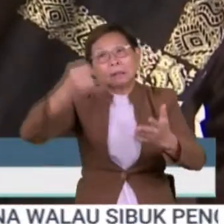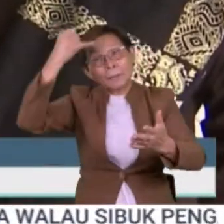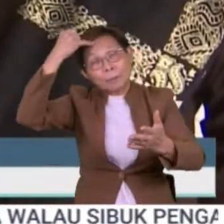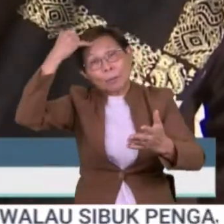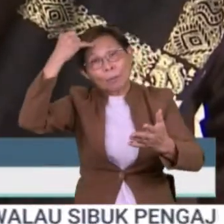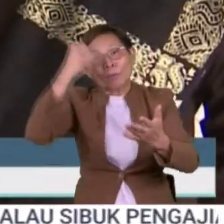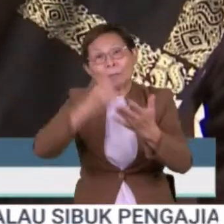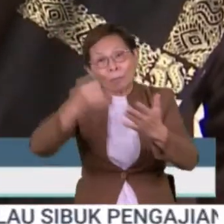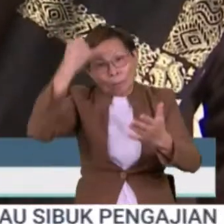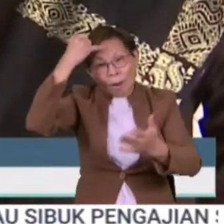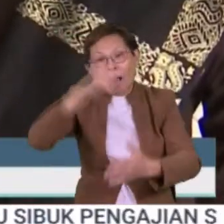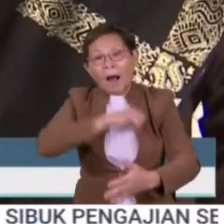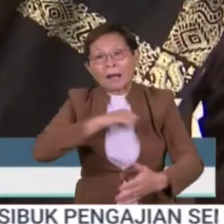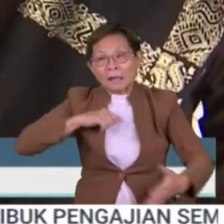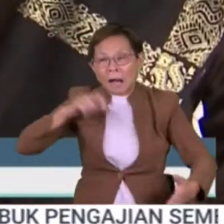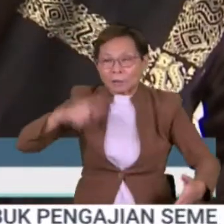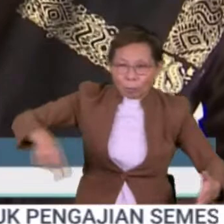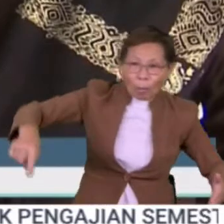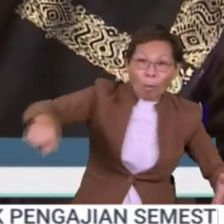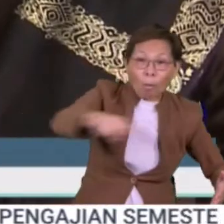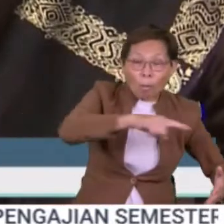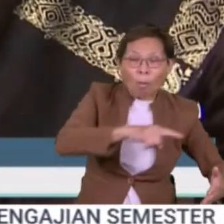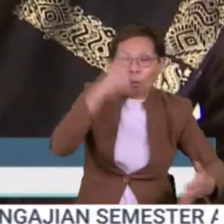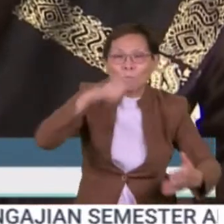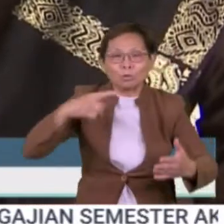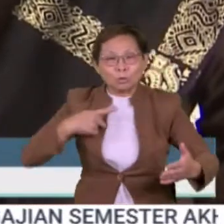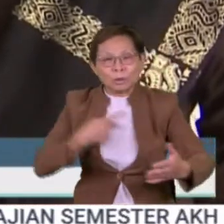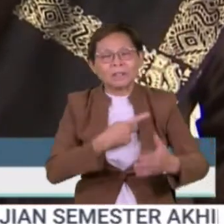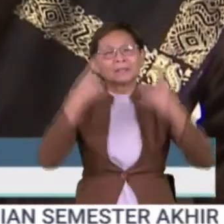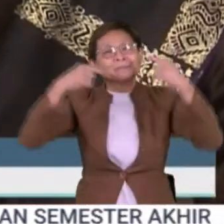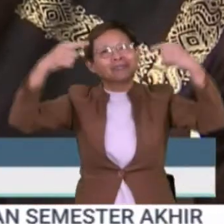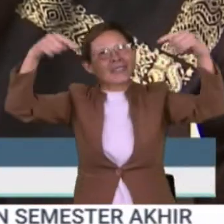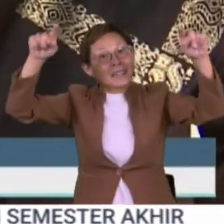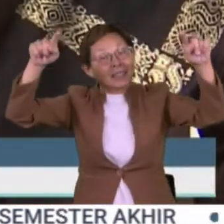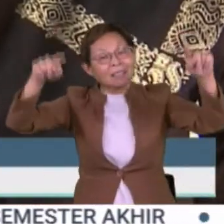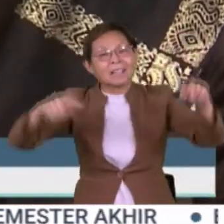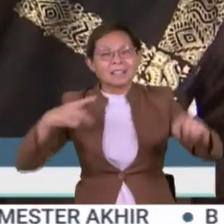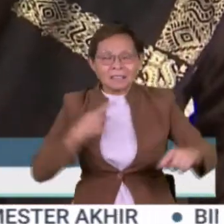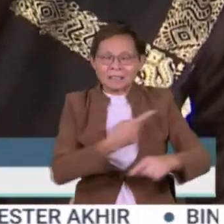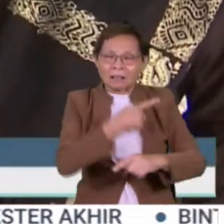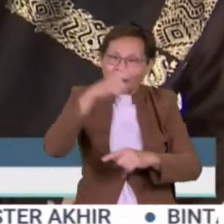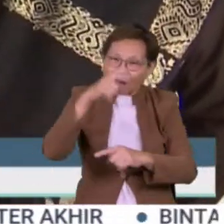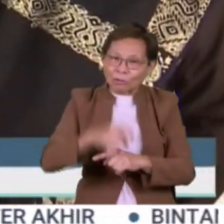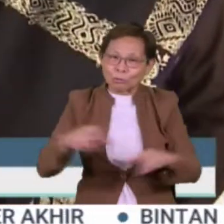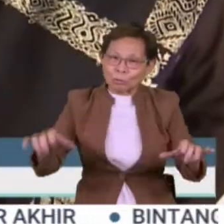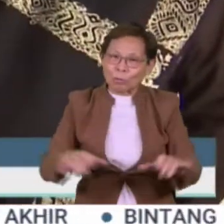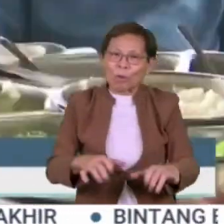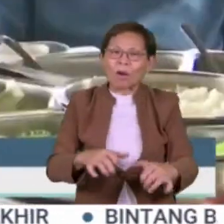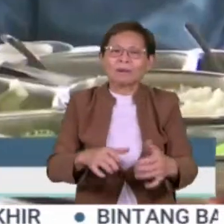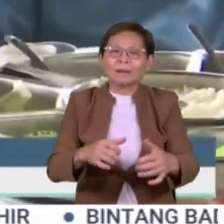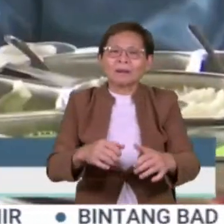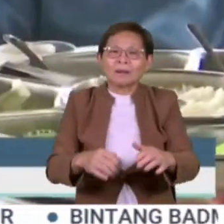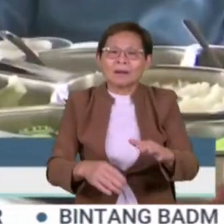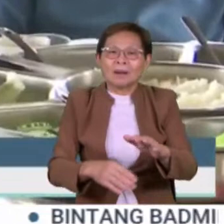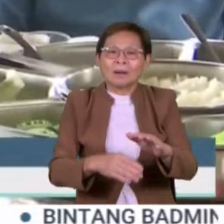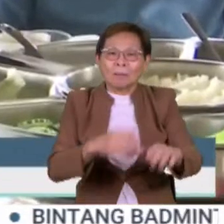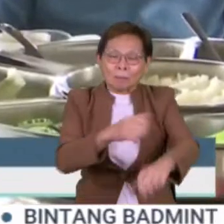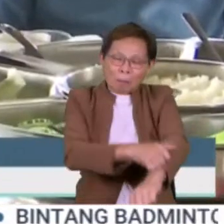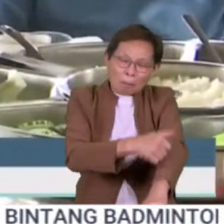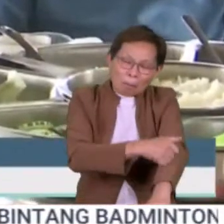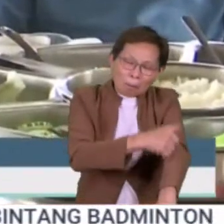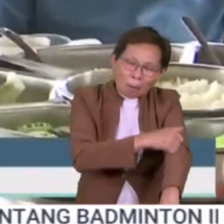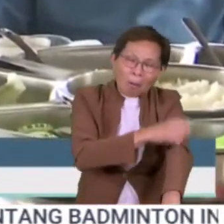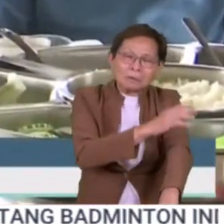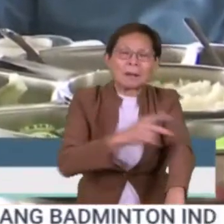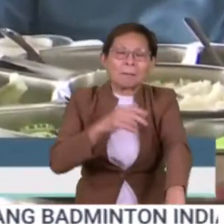kepada ahli-ahli semua bahwa untuk kita berjaya kita harus membuat pengorbanan dan pengorbanan